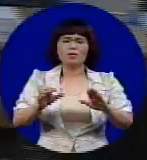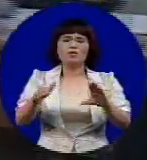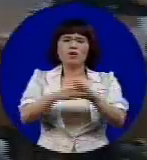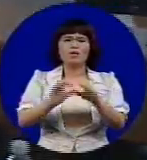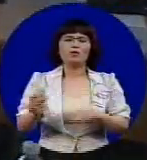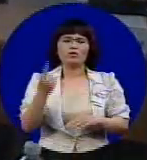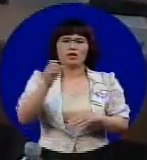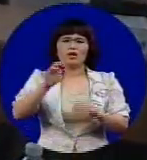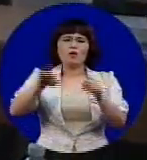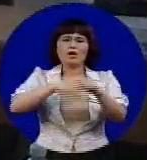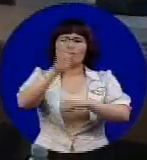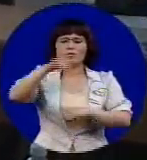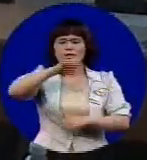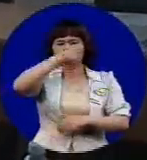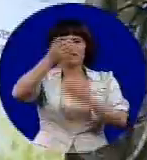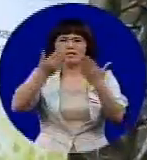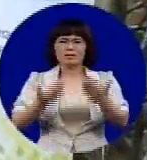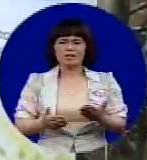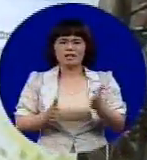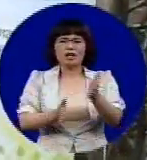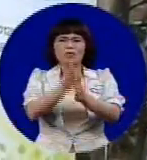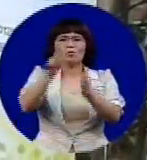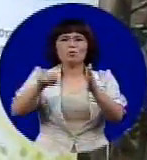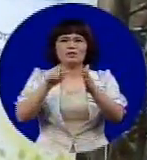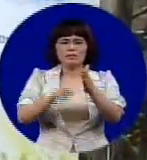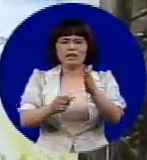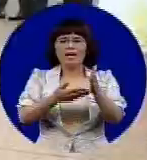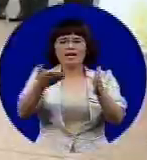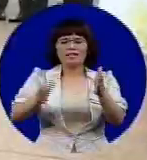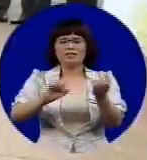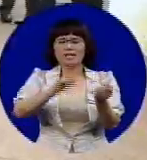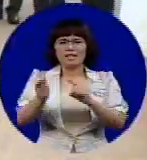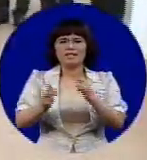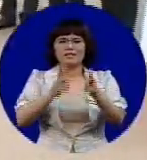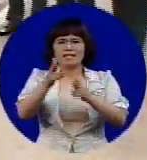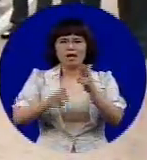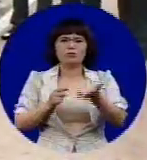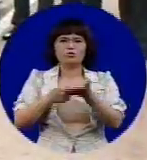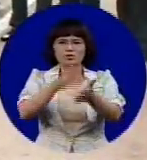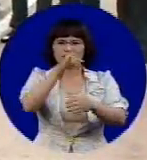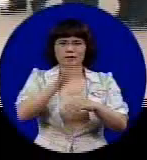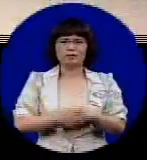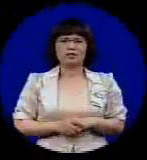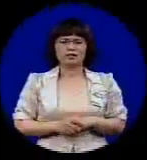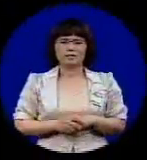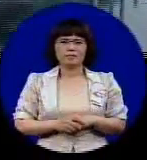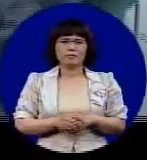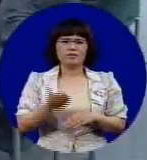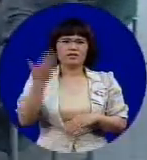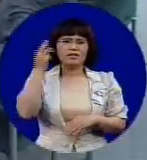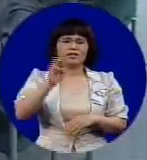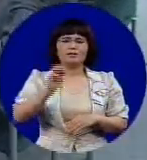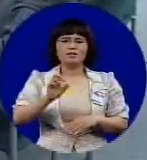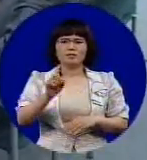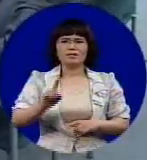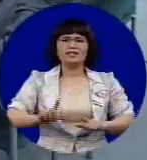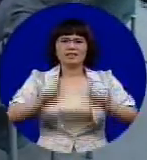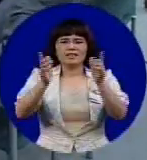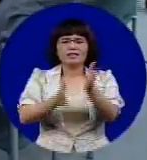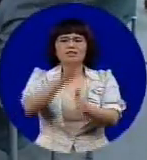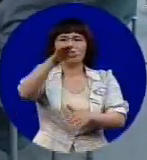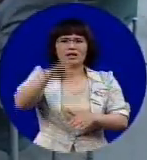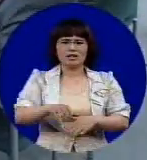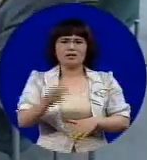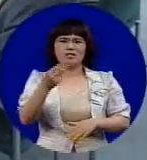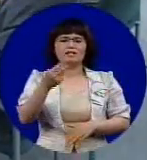이번 협약으로 환경부의 예산 지원을 받아 도심 하천 살리기 사업을 추진하게 됩니다. 지난 31일